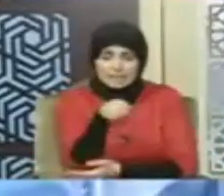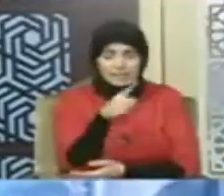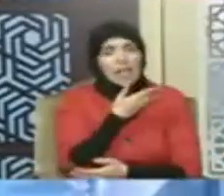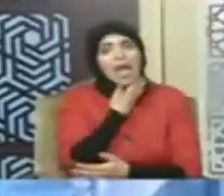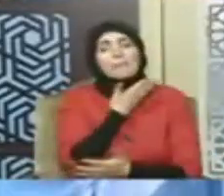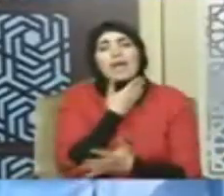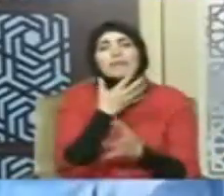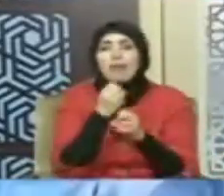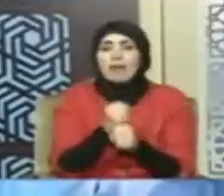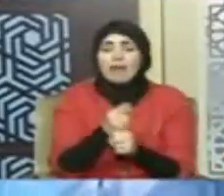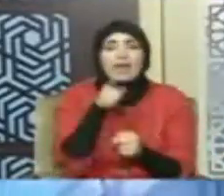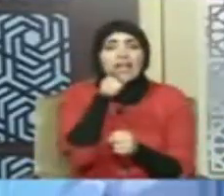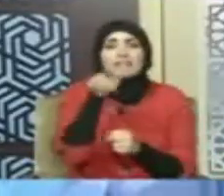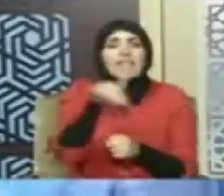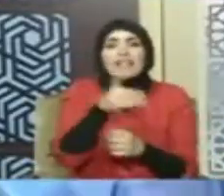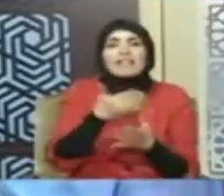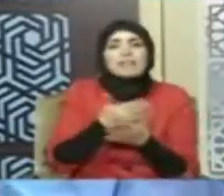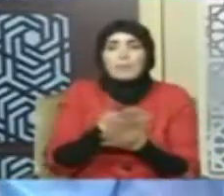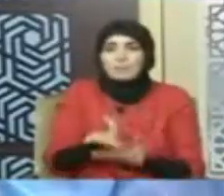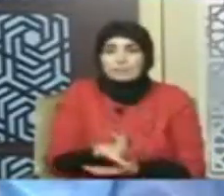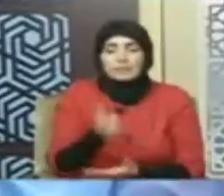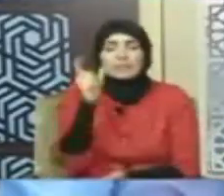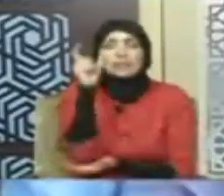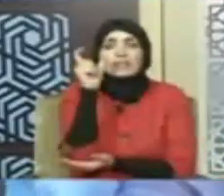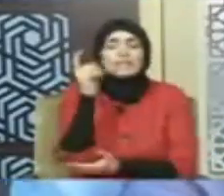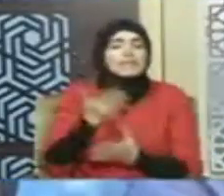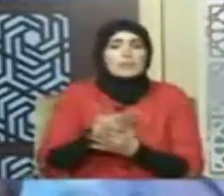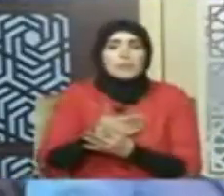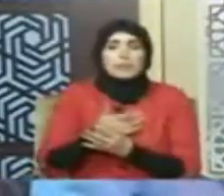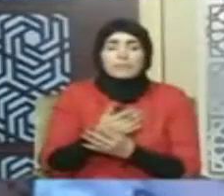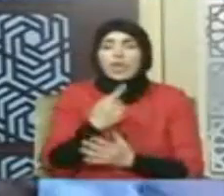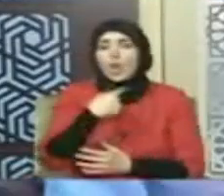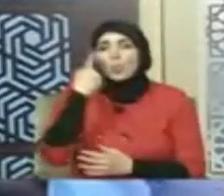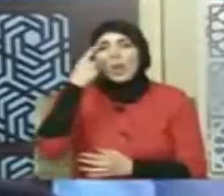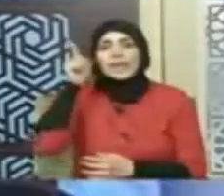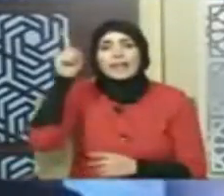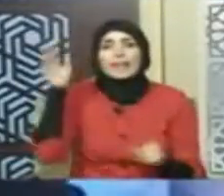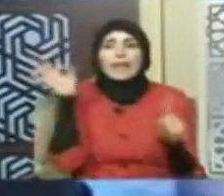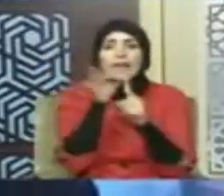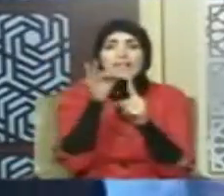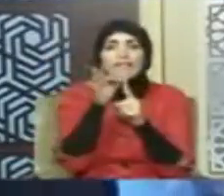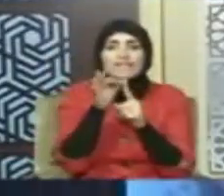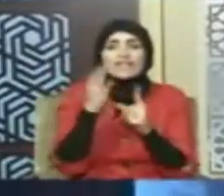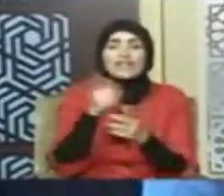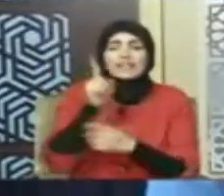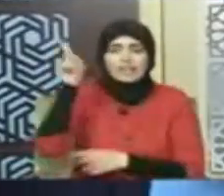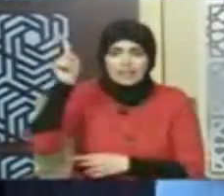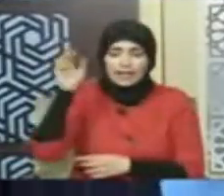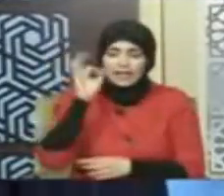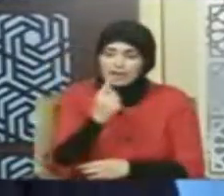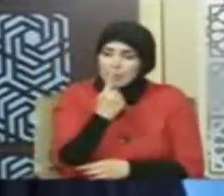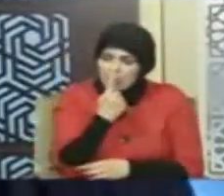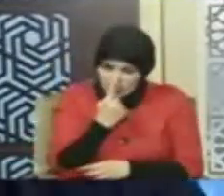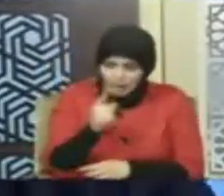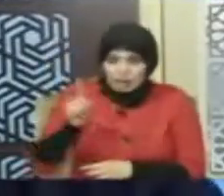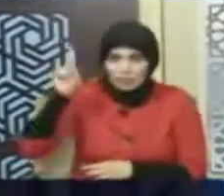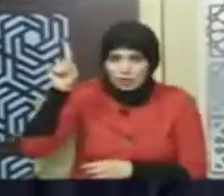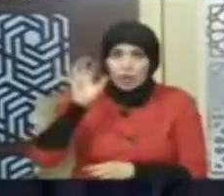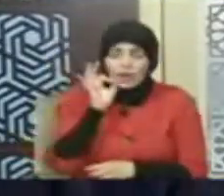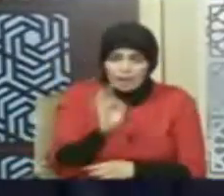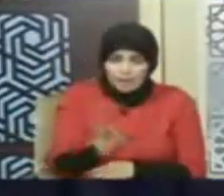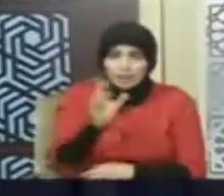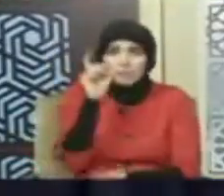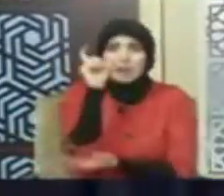كنت لماذا تعتكف؟ تعتكف لله، فعليك بطاعته، ومن طاعة الله أن تترك